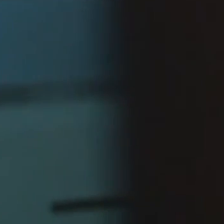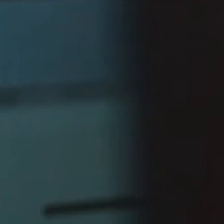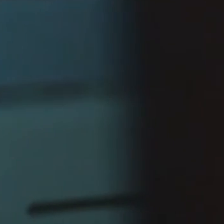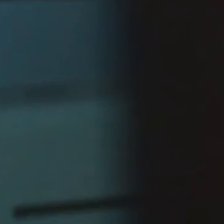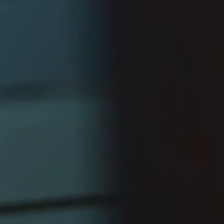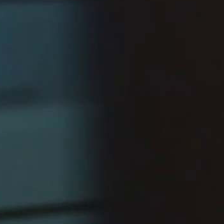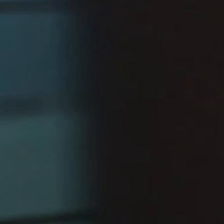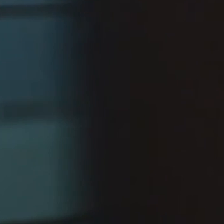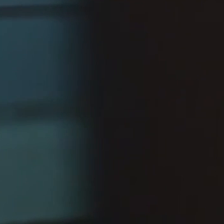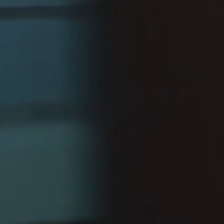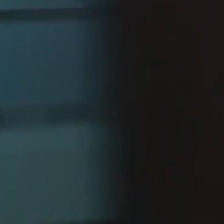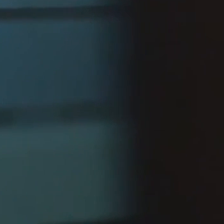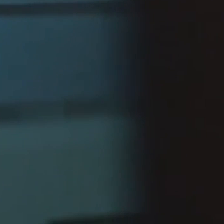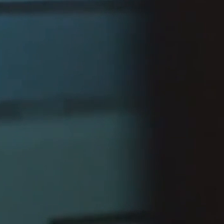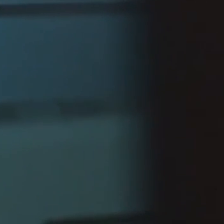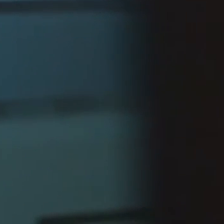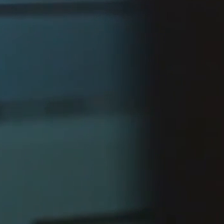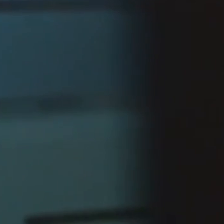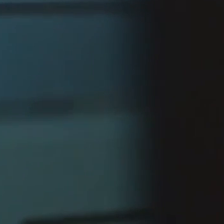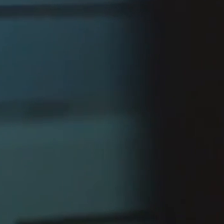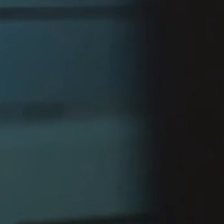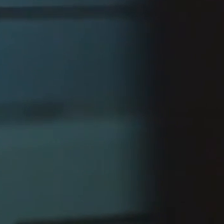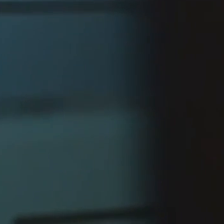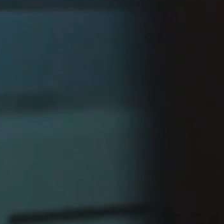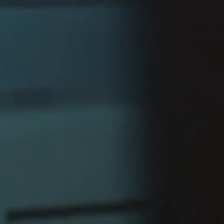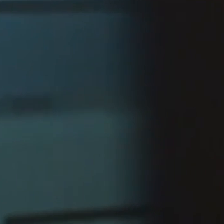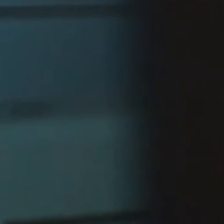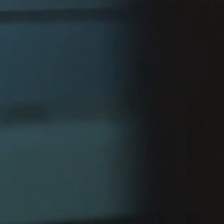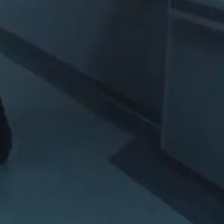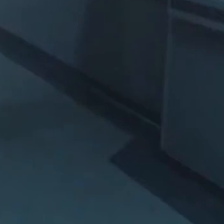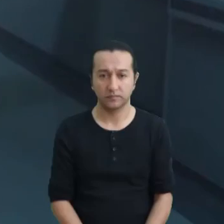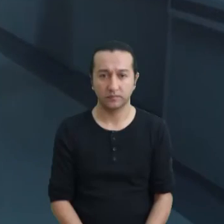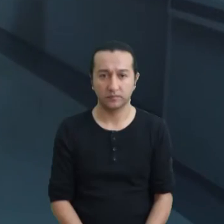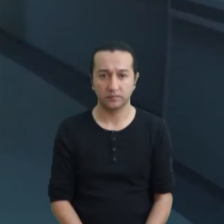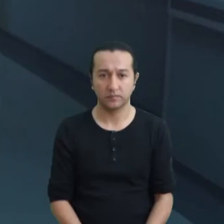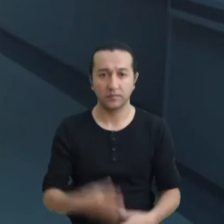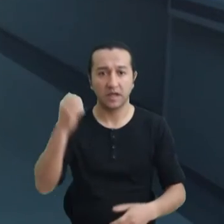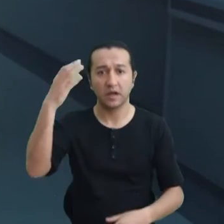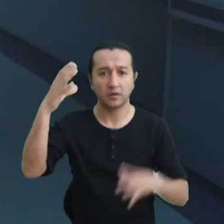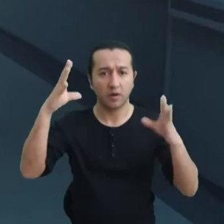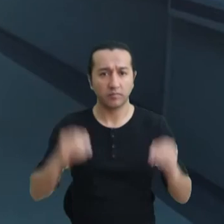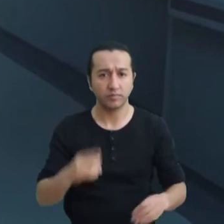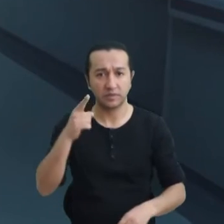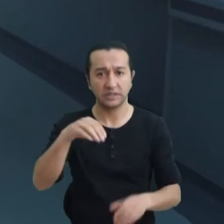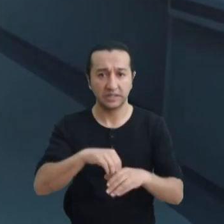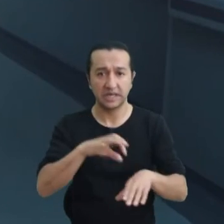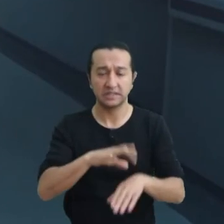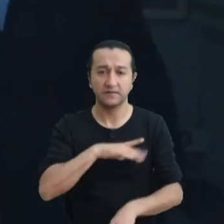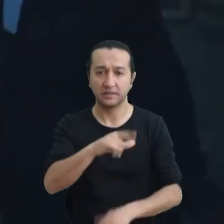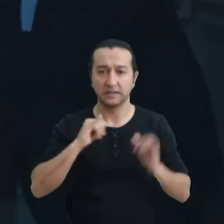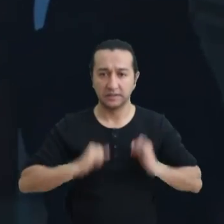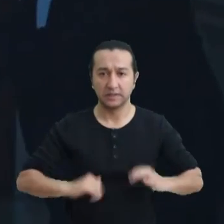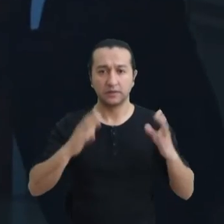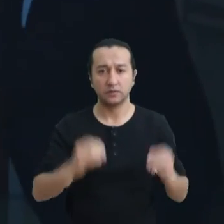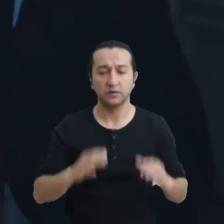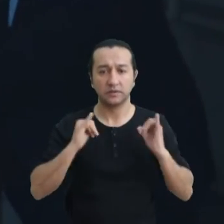Martin uzaktan Erhan'ı izliyor. Erhan kapının önünde birkaç adımla kımıldandı ama gitmedi. Elektrikler nasıl gider? İçeride hastamız sakin var. Sakin